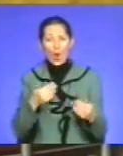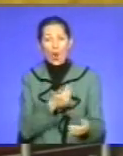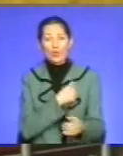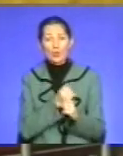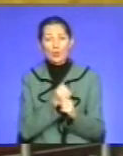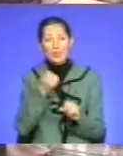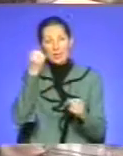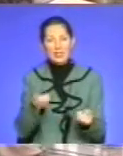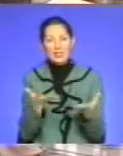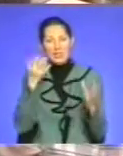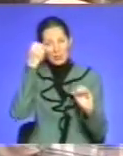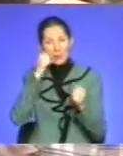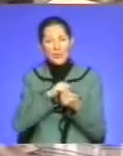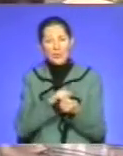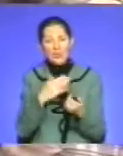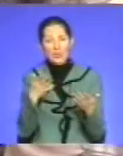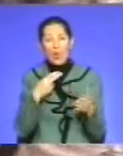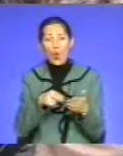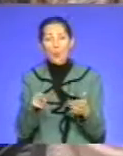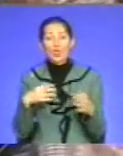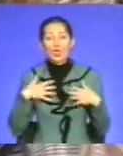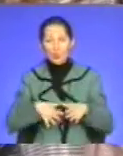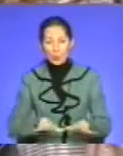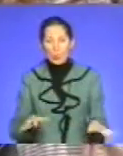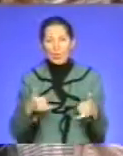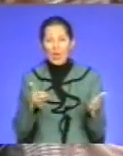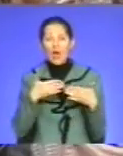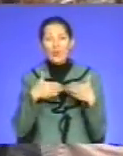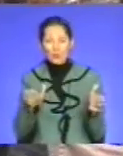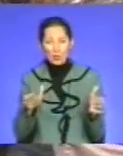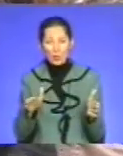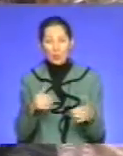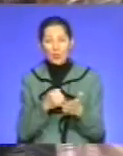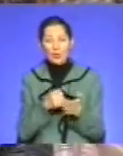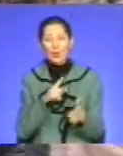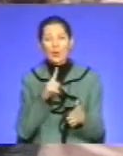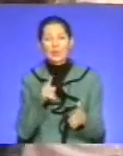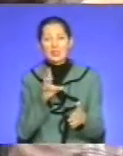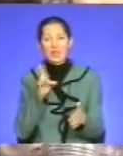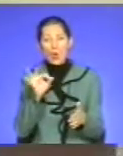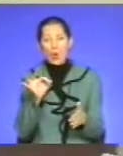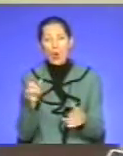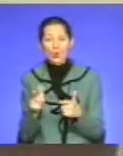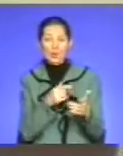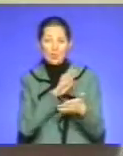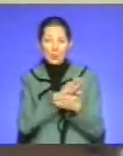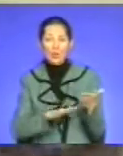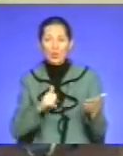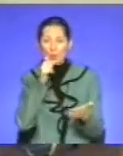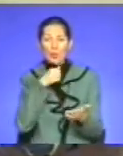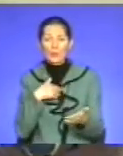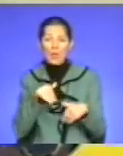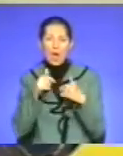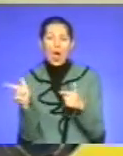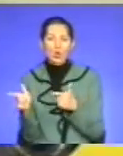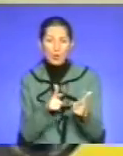яскраве, запам'ятати це. Вони вже придбали сукні для випускного, а до ЗНО готувалися протягом року. Я загалом готова, тому